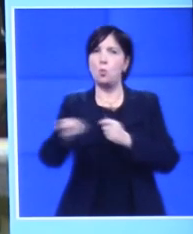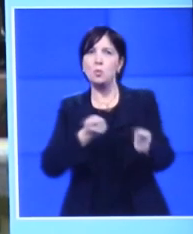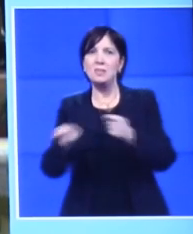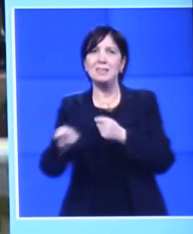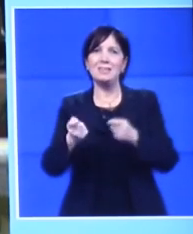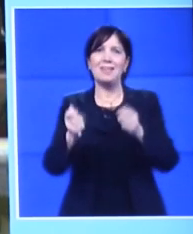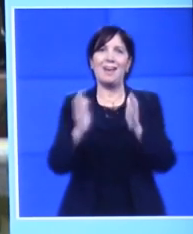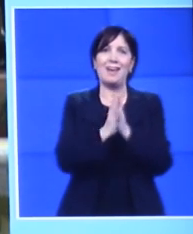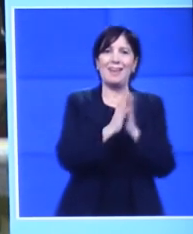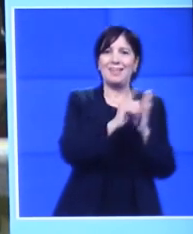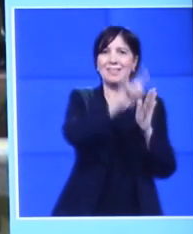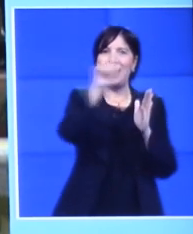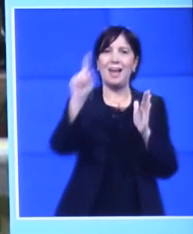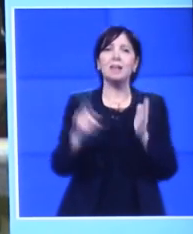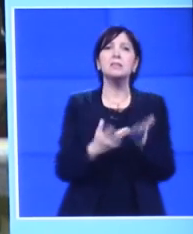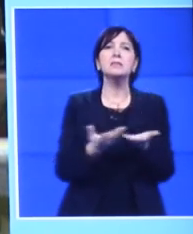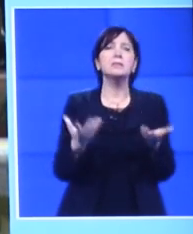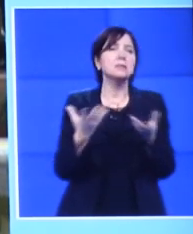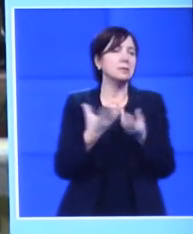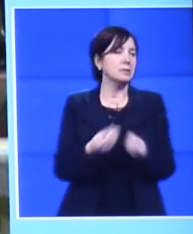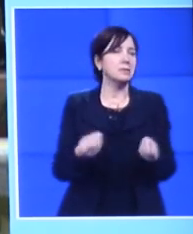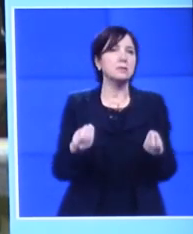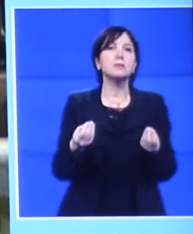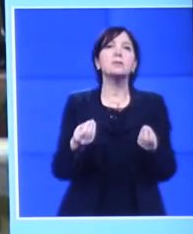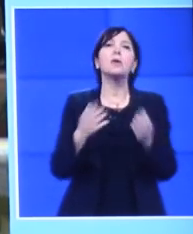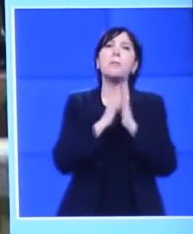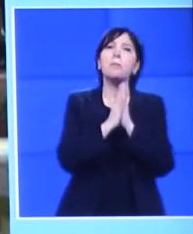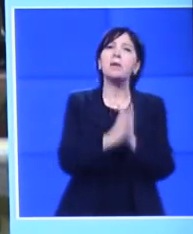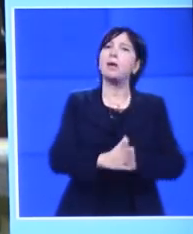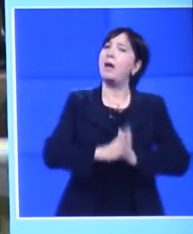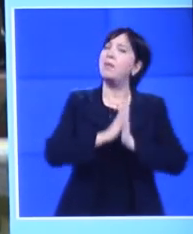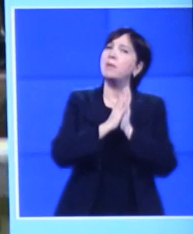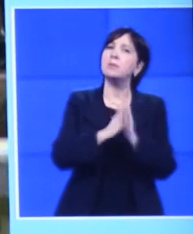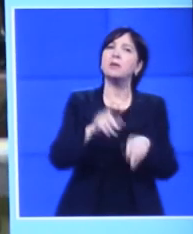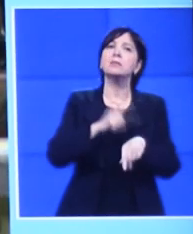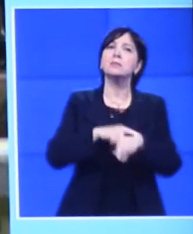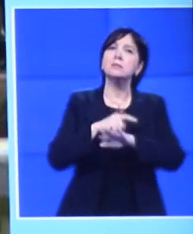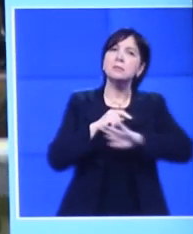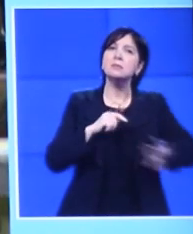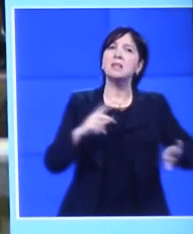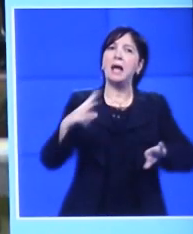Chiesa, tanto tempo di preghiera?